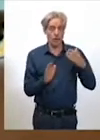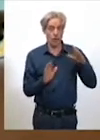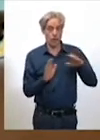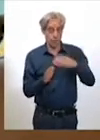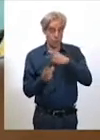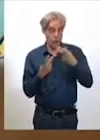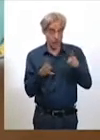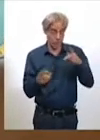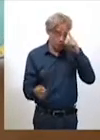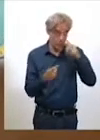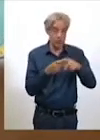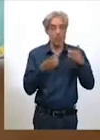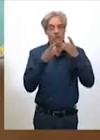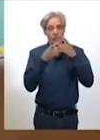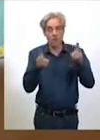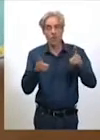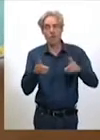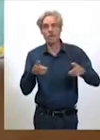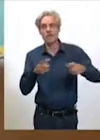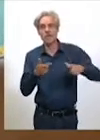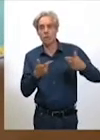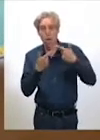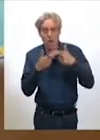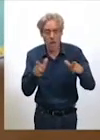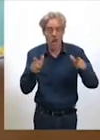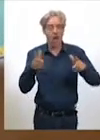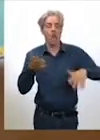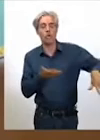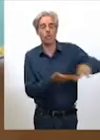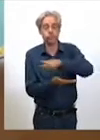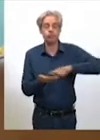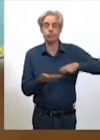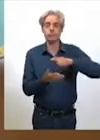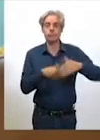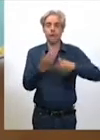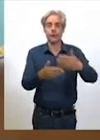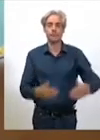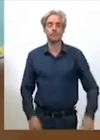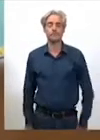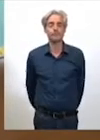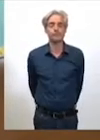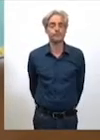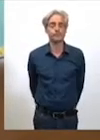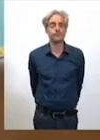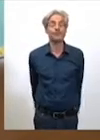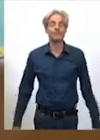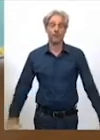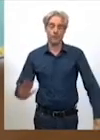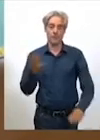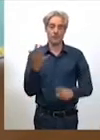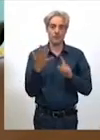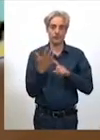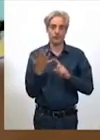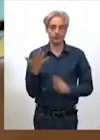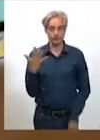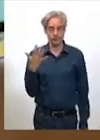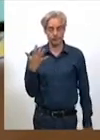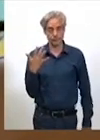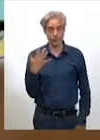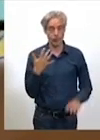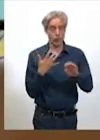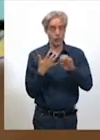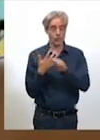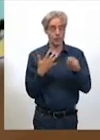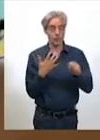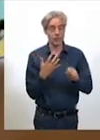en termes de démocratie locale et de prise de participation des citoyens au débat public. Cinquième axe, c'est une ESS intégrée